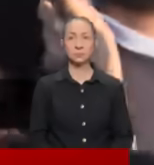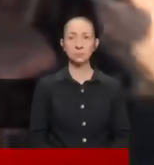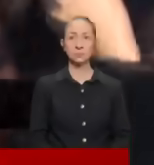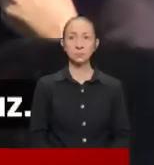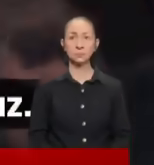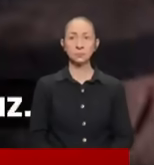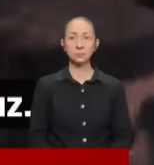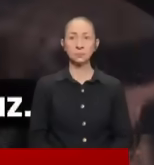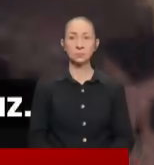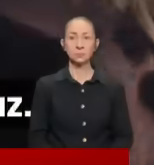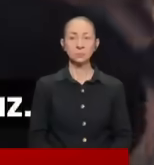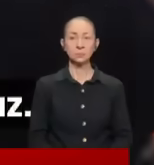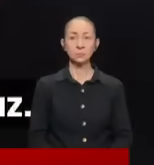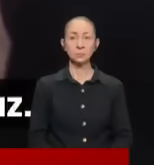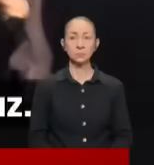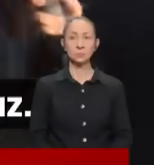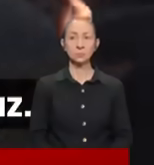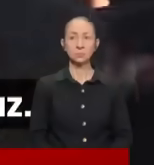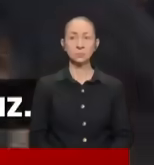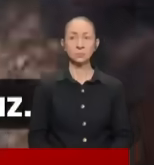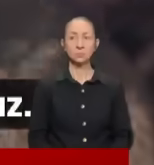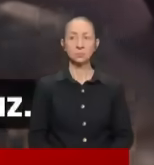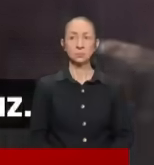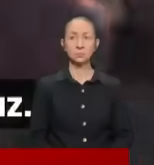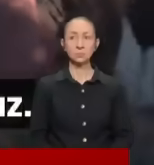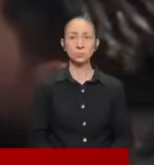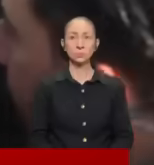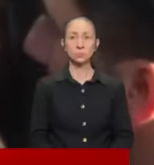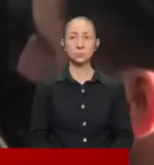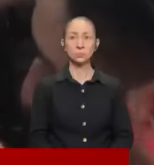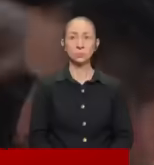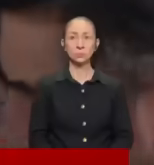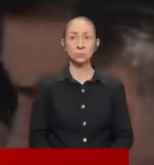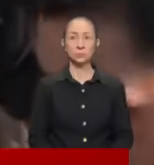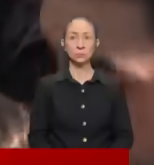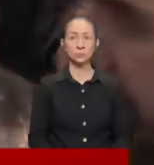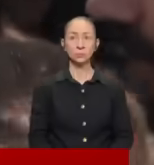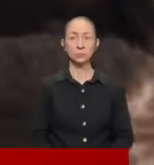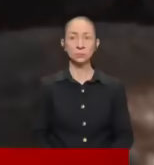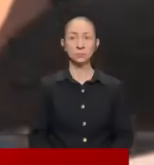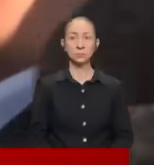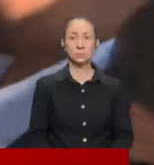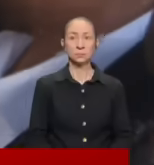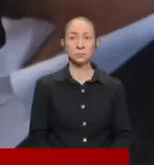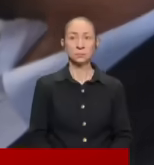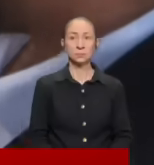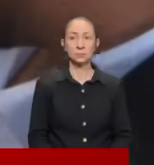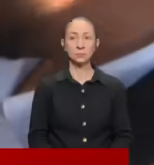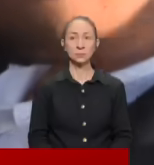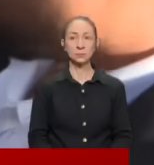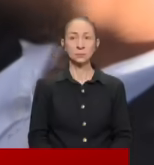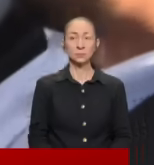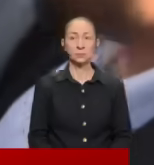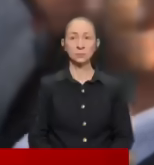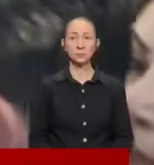istiyoruz. Yani kademi yemesini istiyoruz. 125 daha indirim istiyoruz. Çok büyük mağduriyetimiz var bize. Al bakalım, al bakalım, al bakalım,